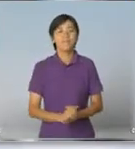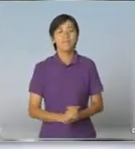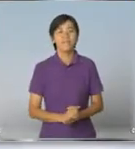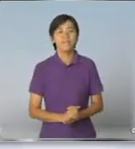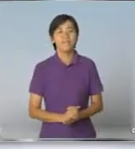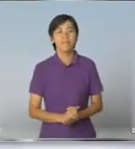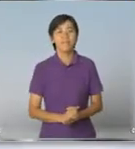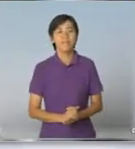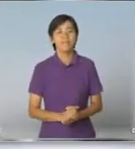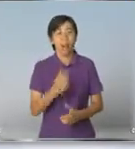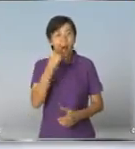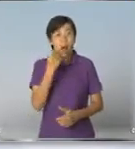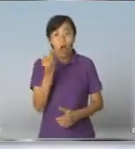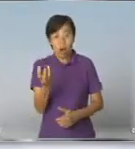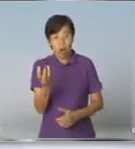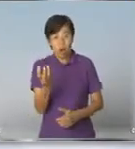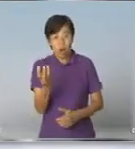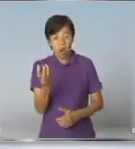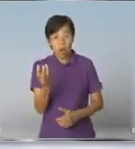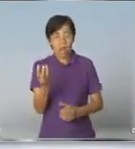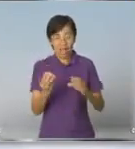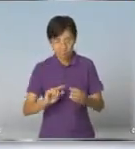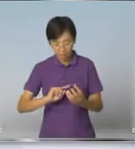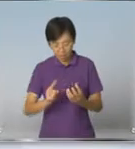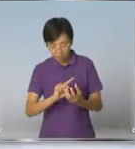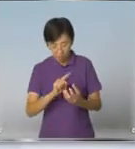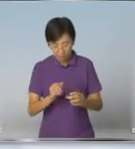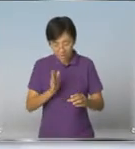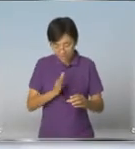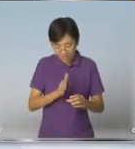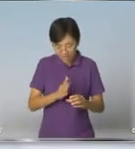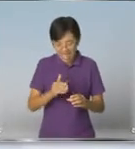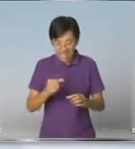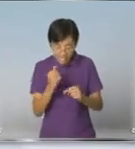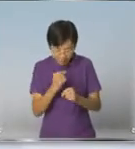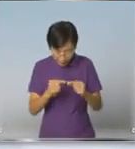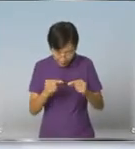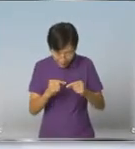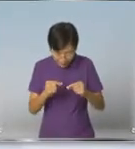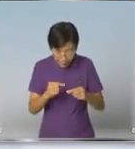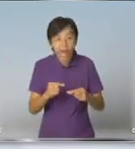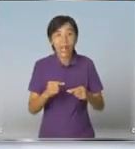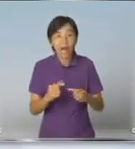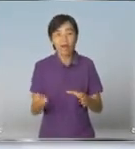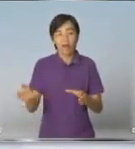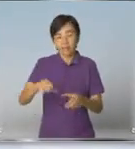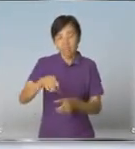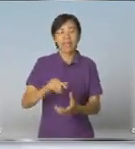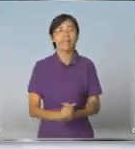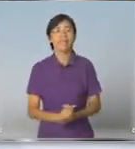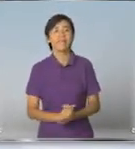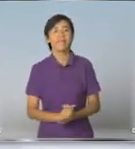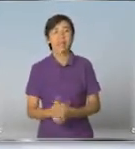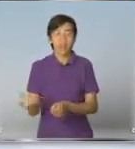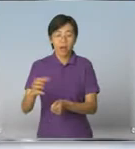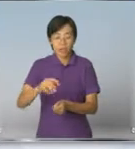องของตัวหัวหอมใหญ่สับ นี่ก็เป็นอีกหนึ่งความหอมนะครับ ใช่แล้วก็เพิ่มปริมาณต้นทุ